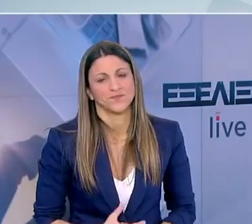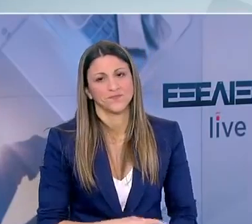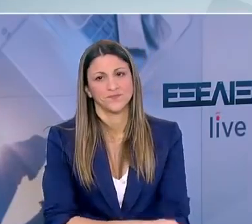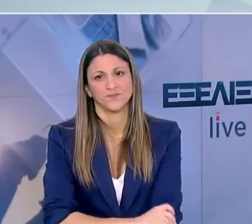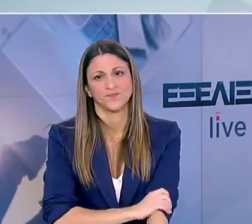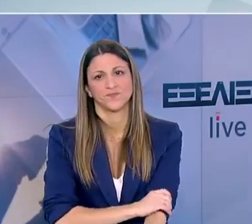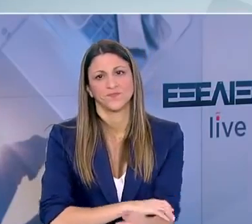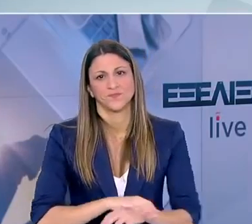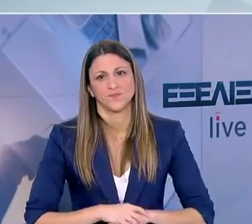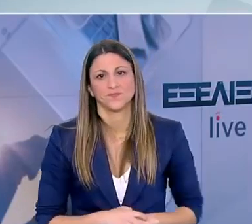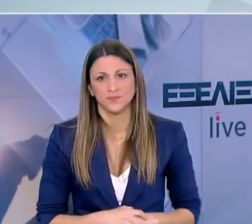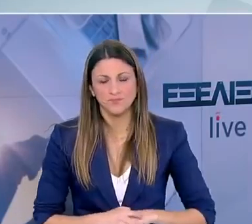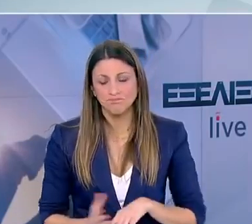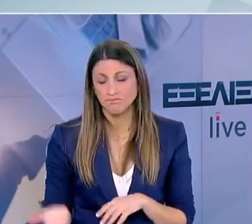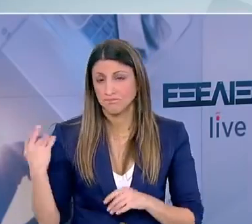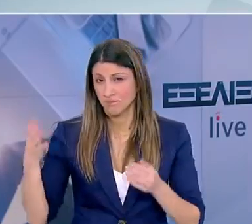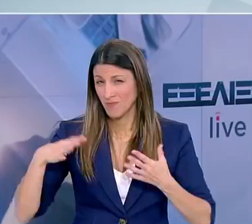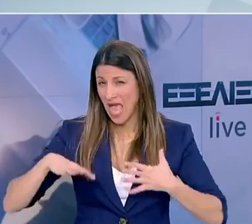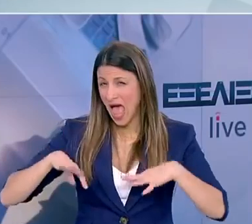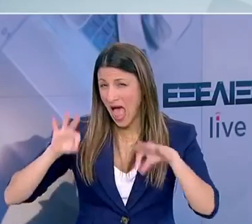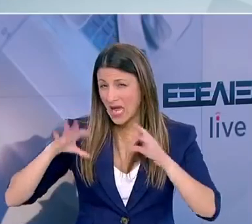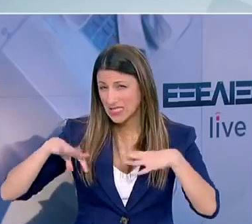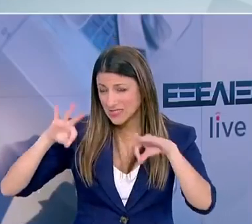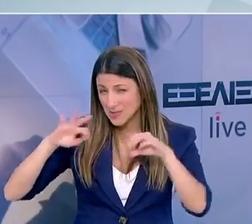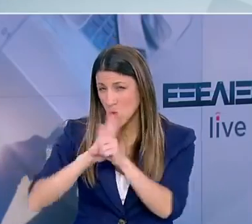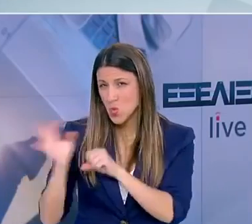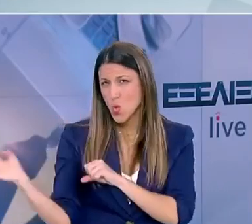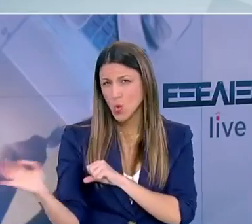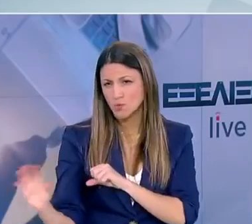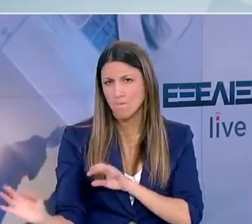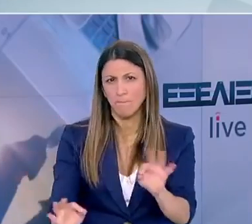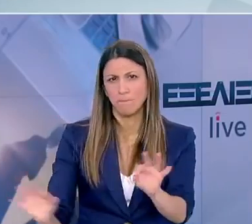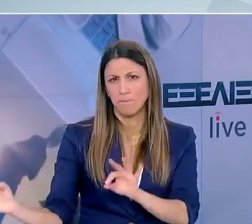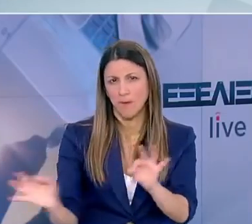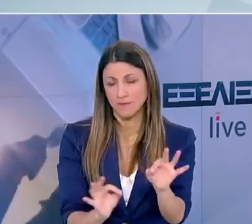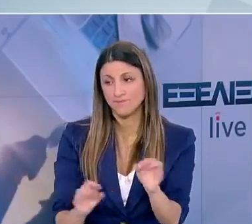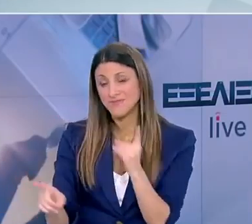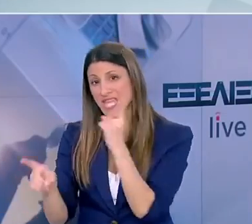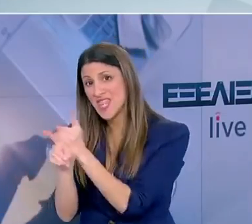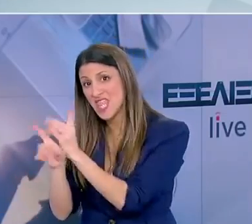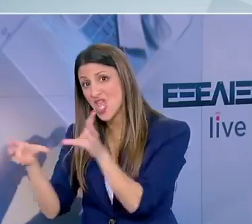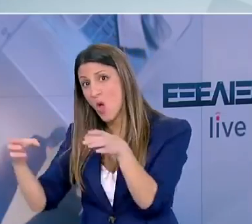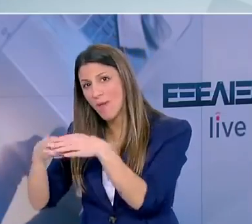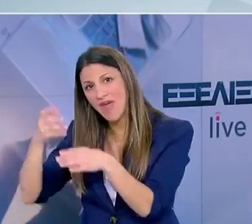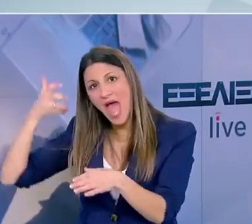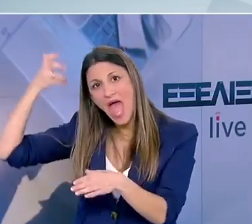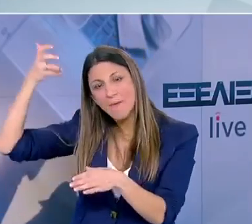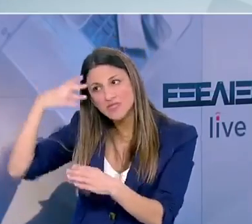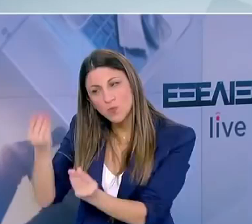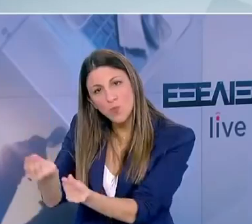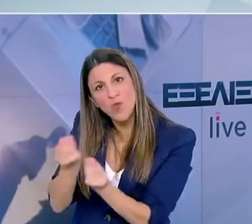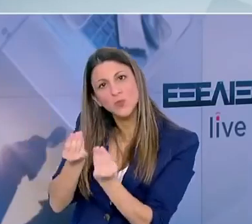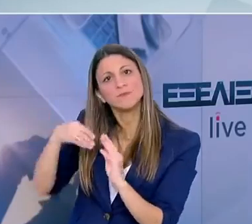Από την αρχή της κρίσης του κορονοϊού, η ομάδα των ειδικών επιστημόνων κατάρτισε μία